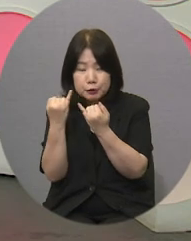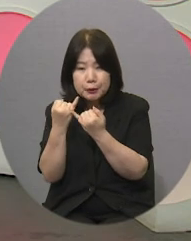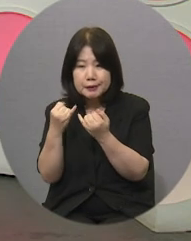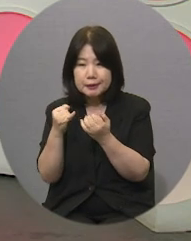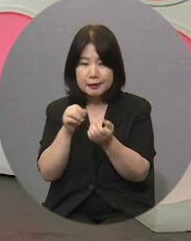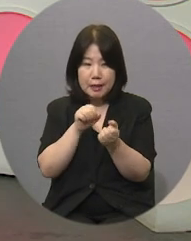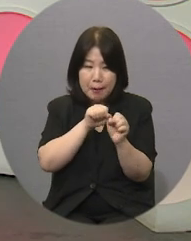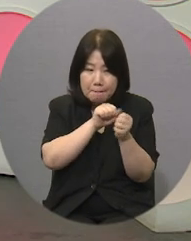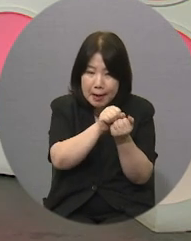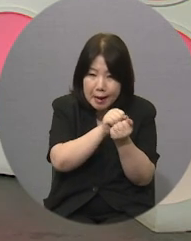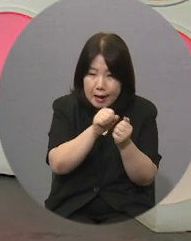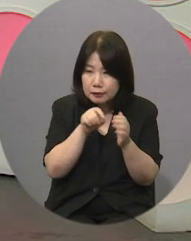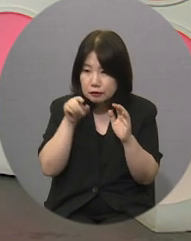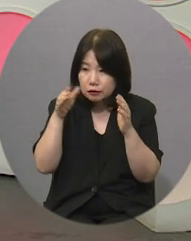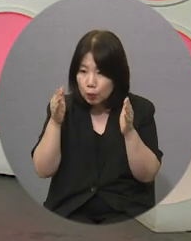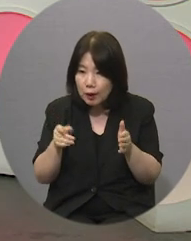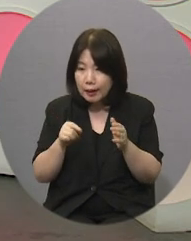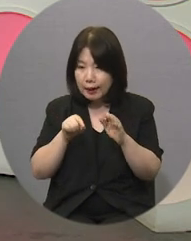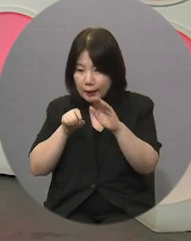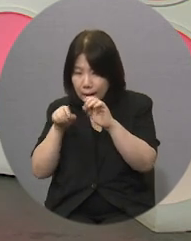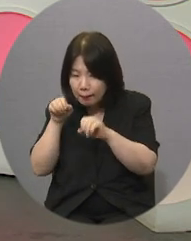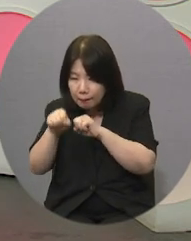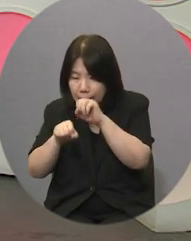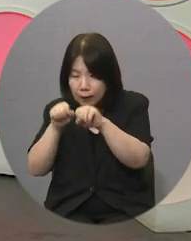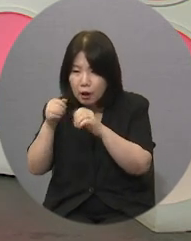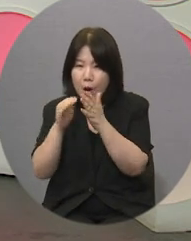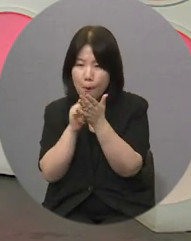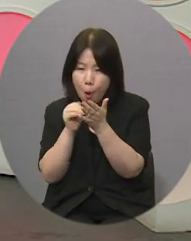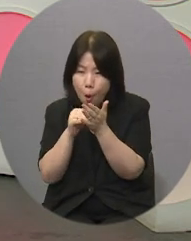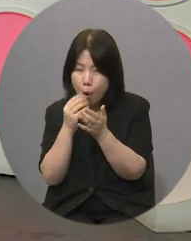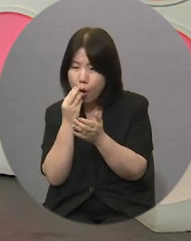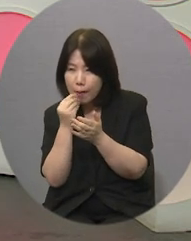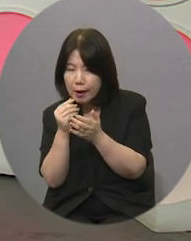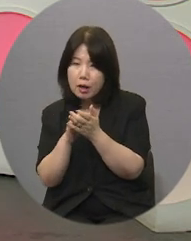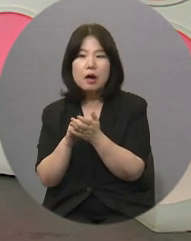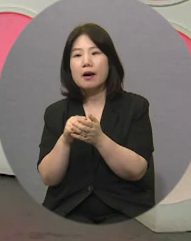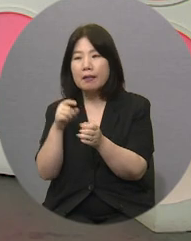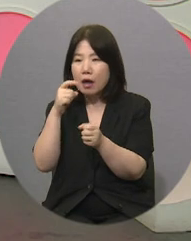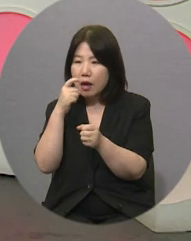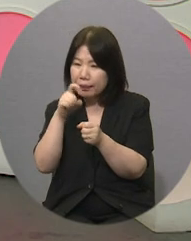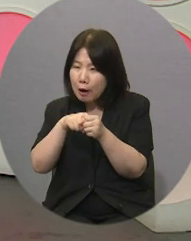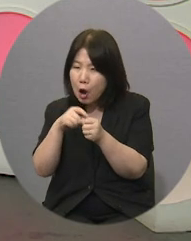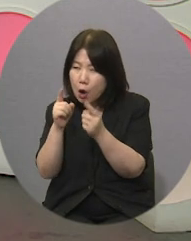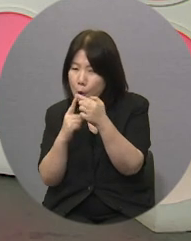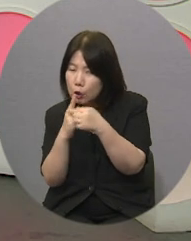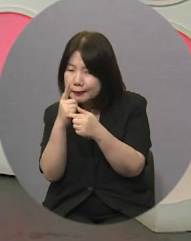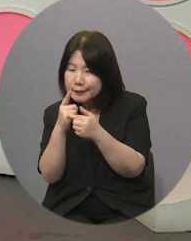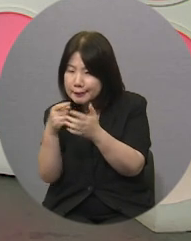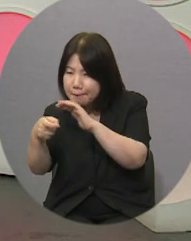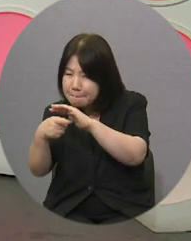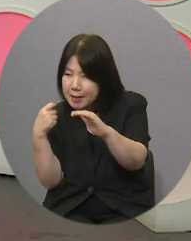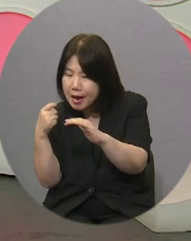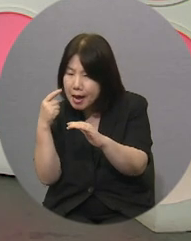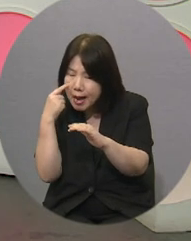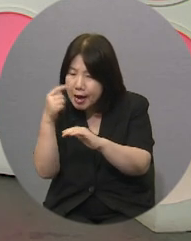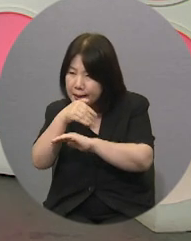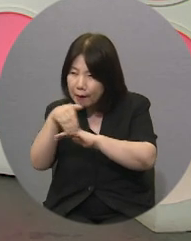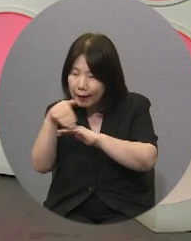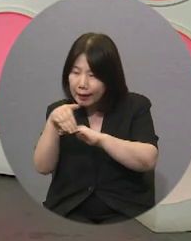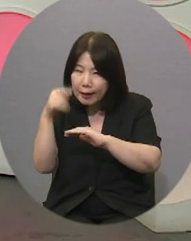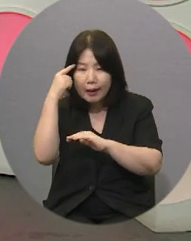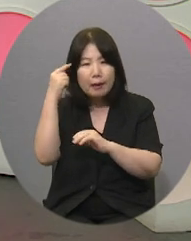동안 가게로 기어들어가서 바싹한 떡꼬지 하나를 훔칠 작정이었습니다.